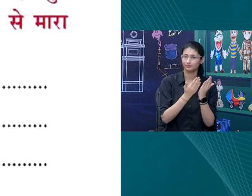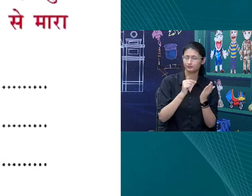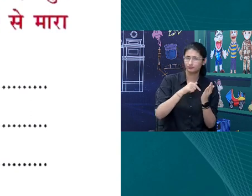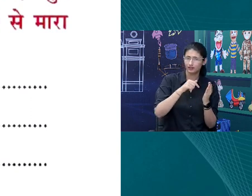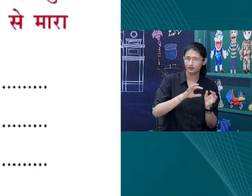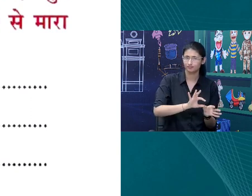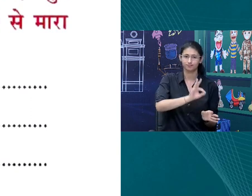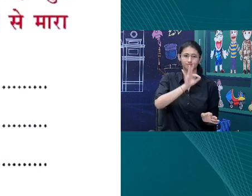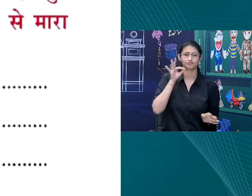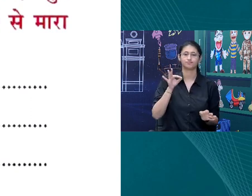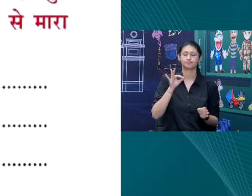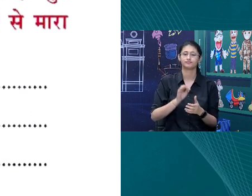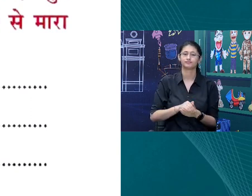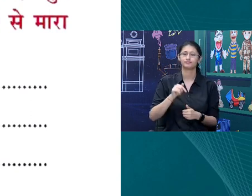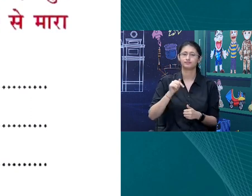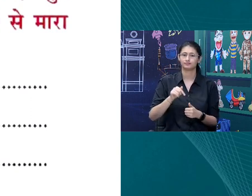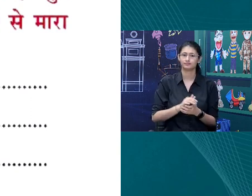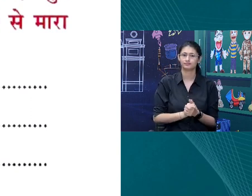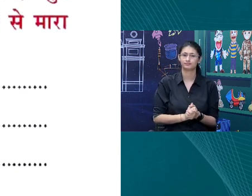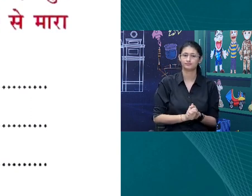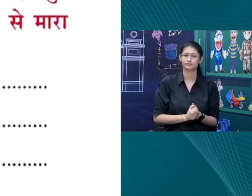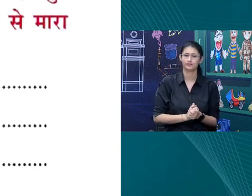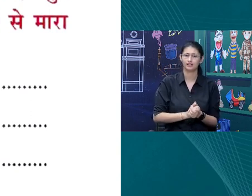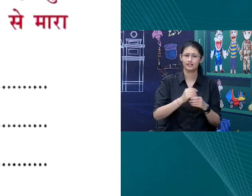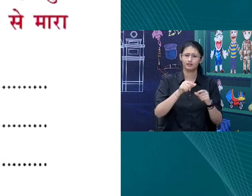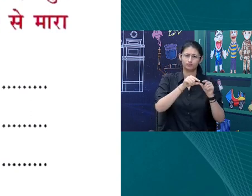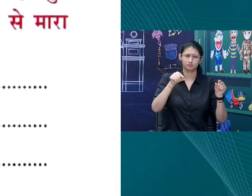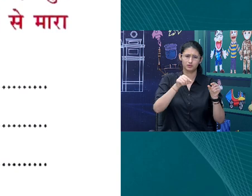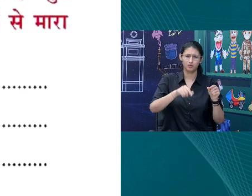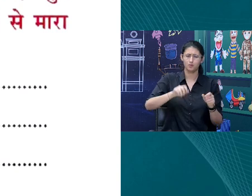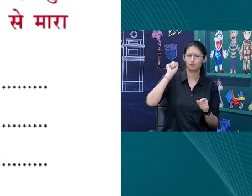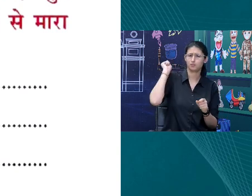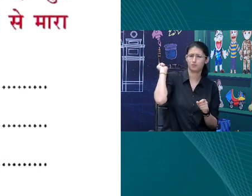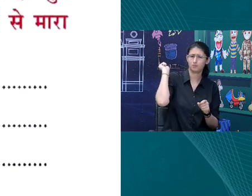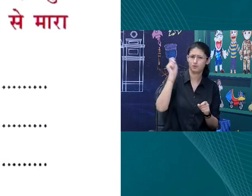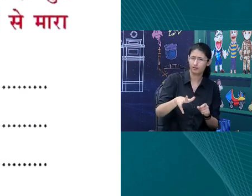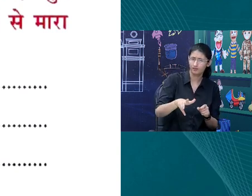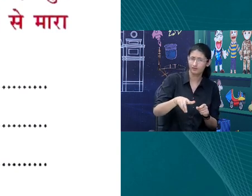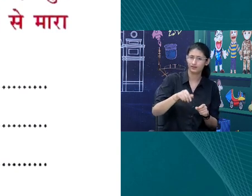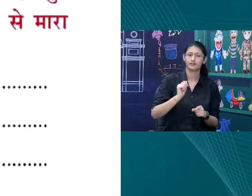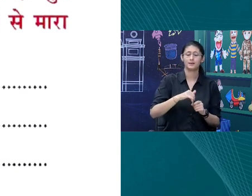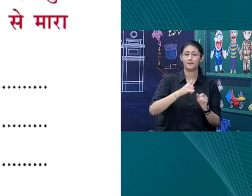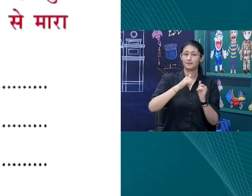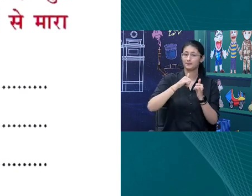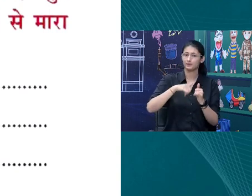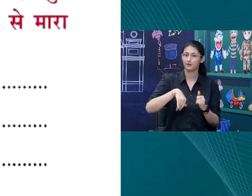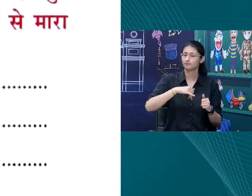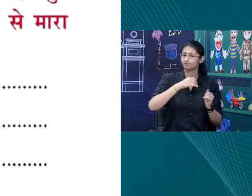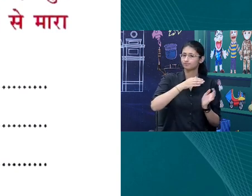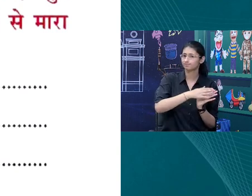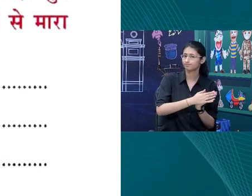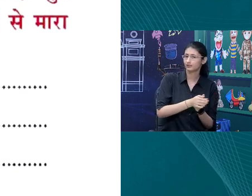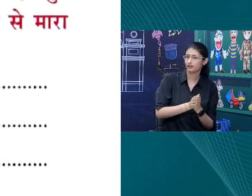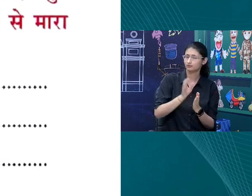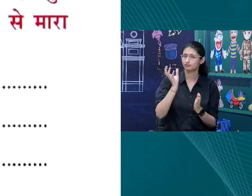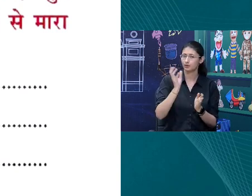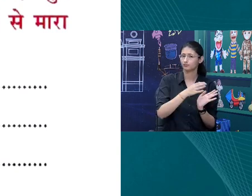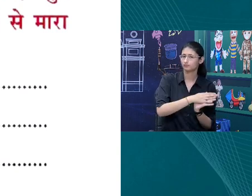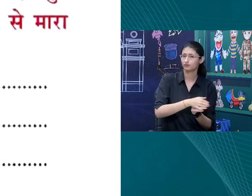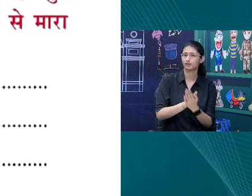मारते हैं बात बल्ले के खेल में गेंद को बल्ले से मारते हैं अब कुछ और खेल के नाम बताइए